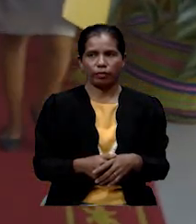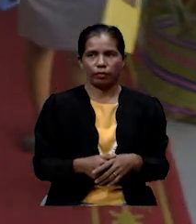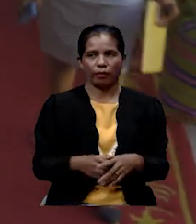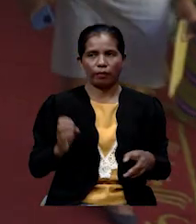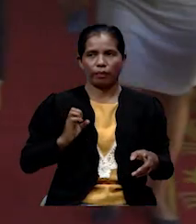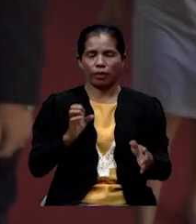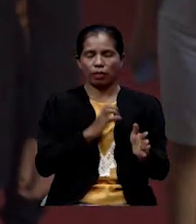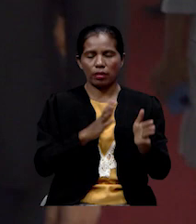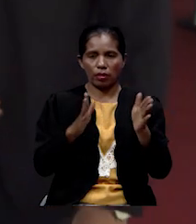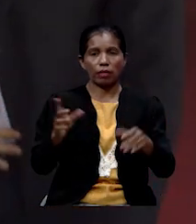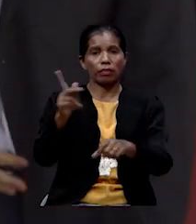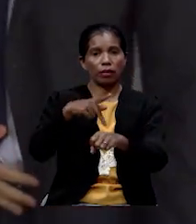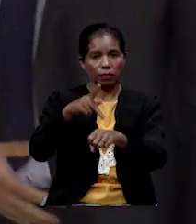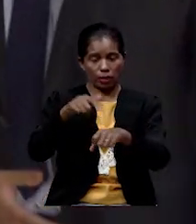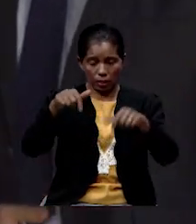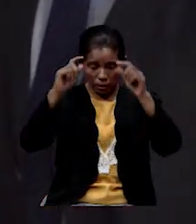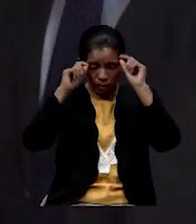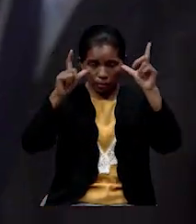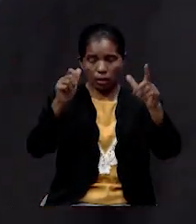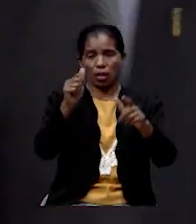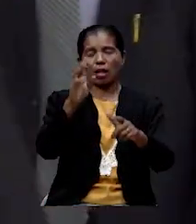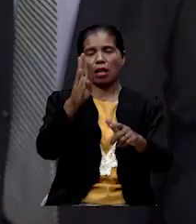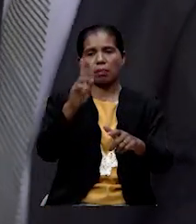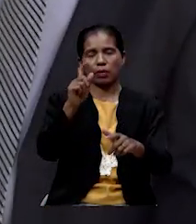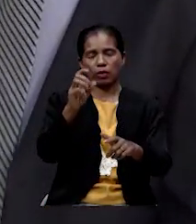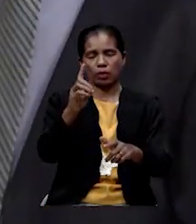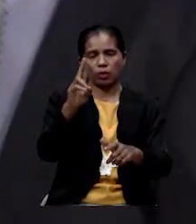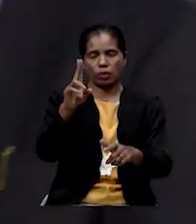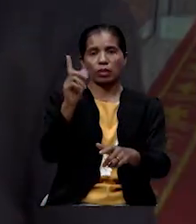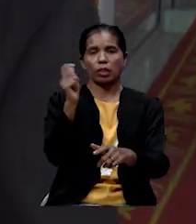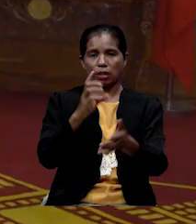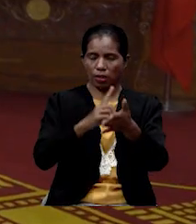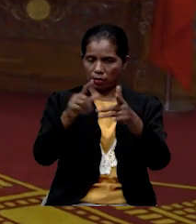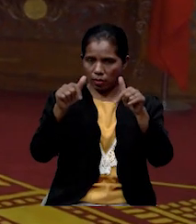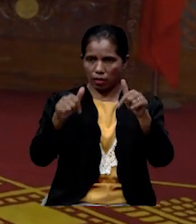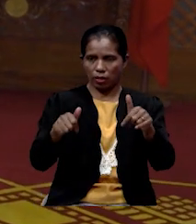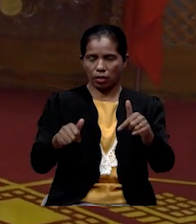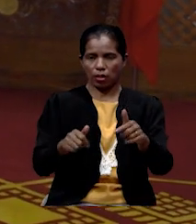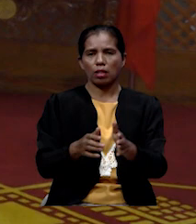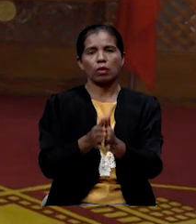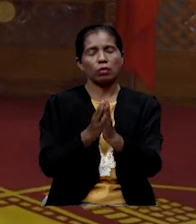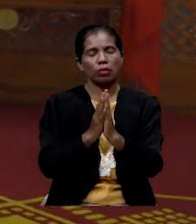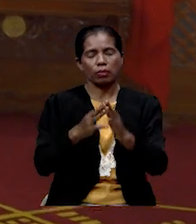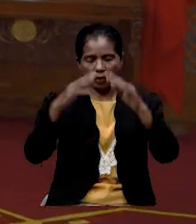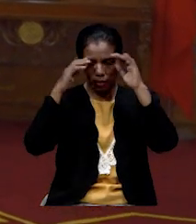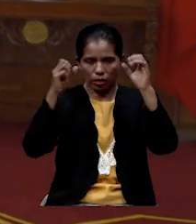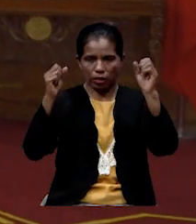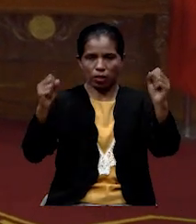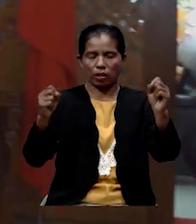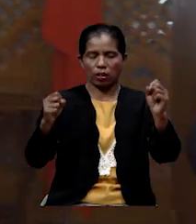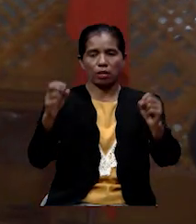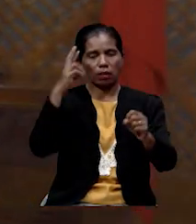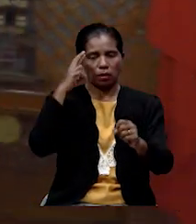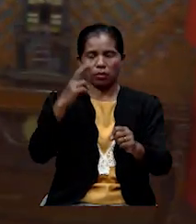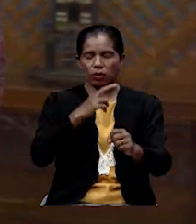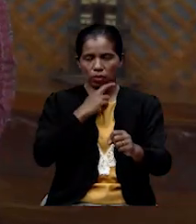Embaixador Filipina e Timor-Leste, Abdul Maid Kira Muin, terça semana, né, despede Presidente da República, José Ramos Horta,